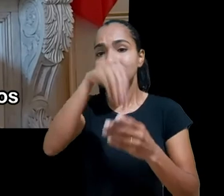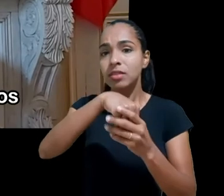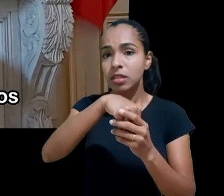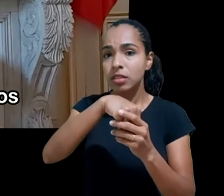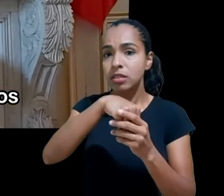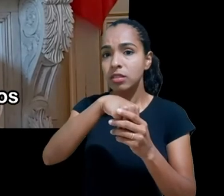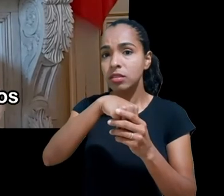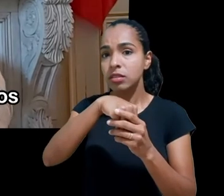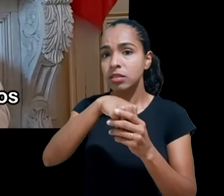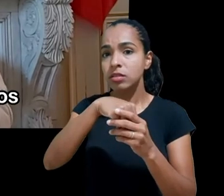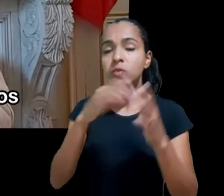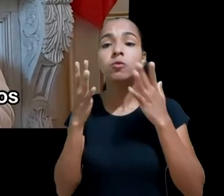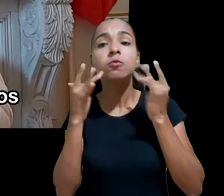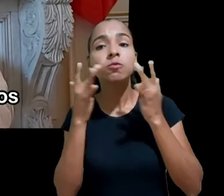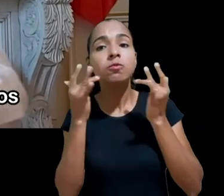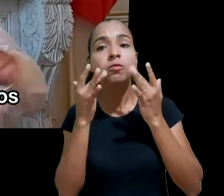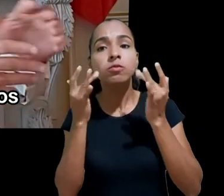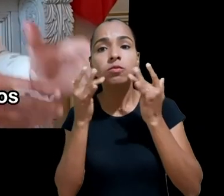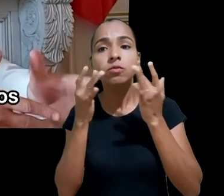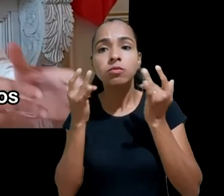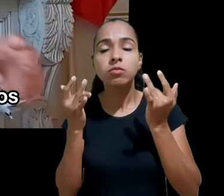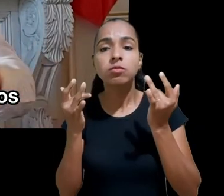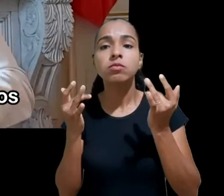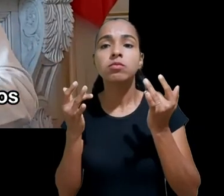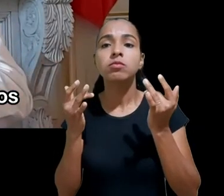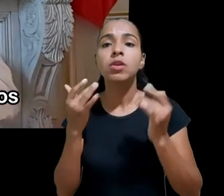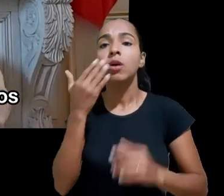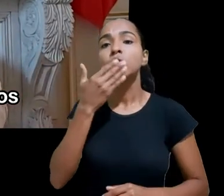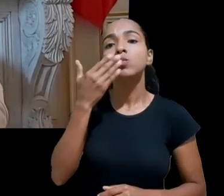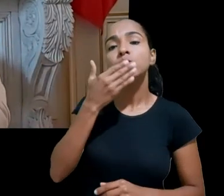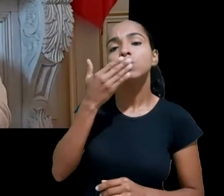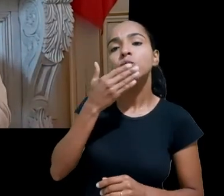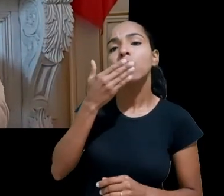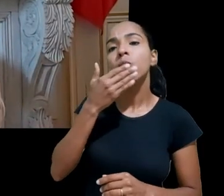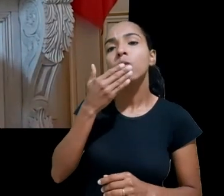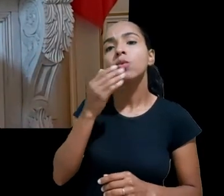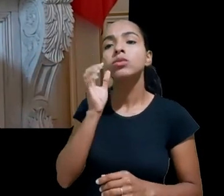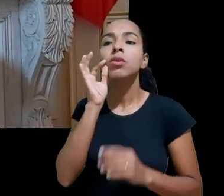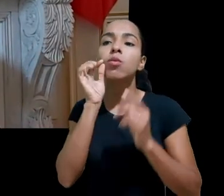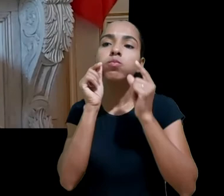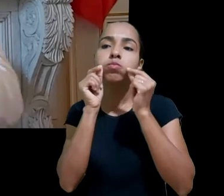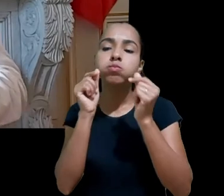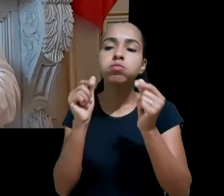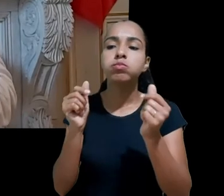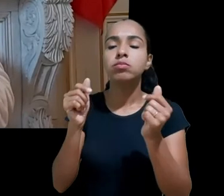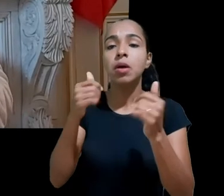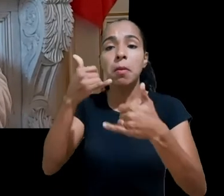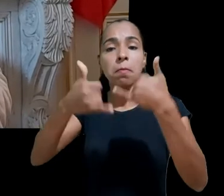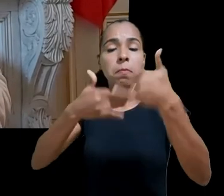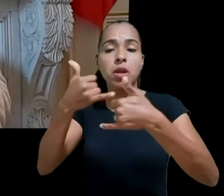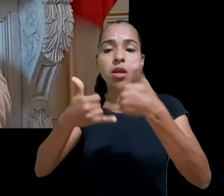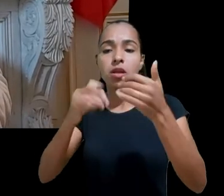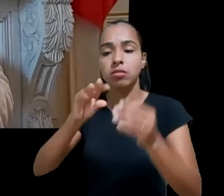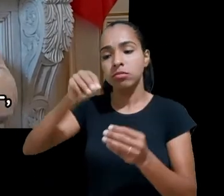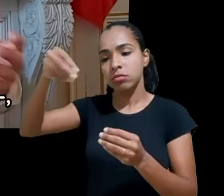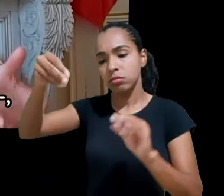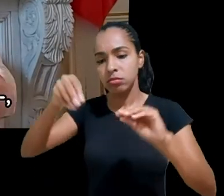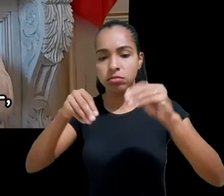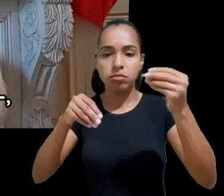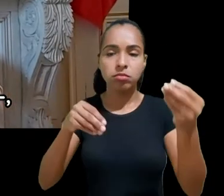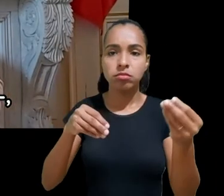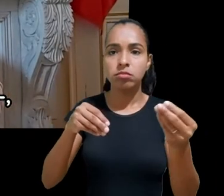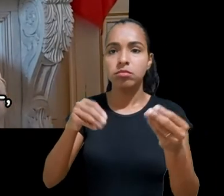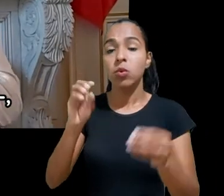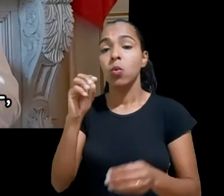'agit y compris de manger des bonbons de déballer des jouets lorsqu'il s'agit d'obéir à des consignes du